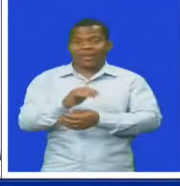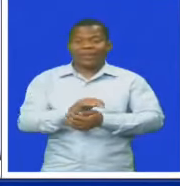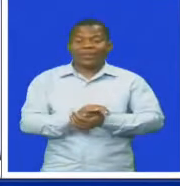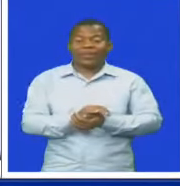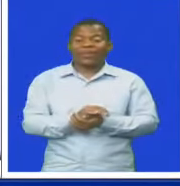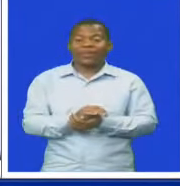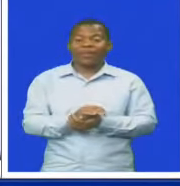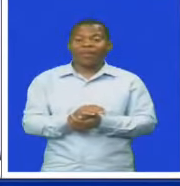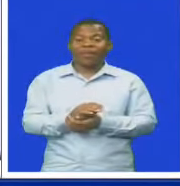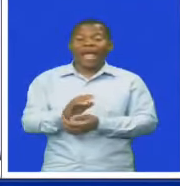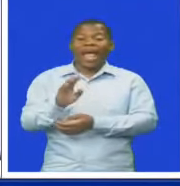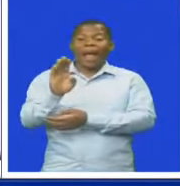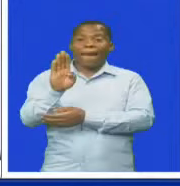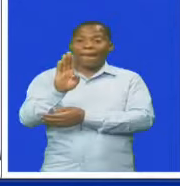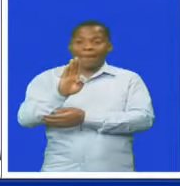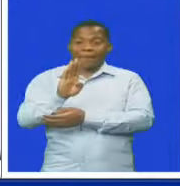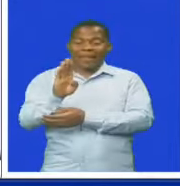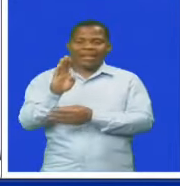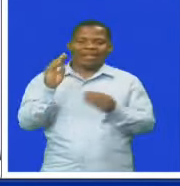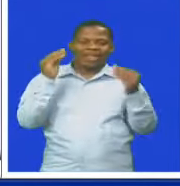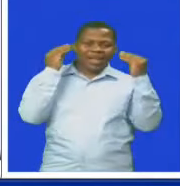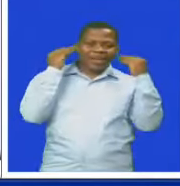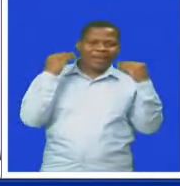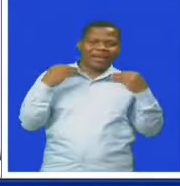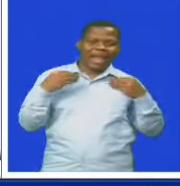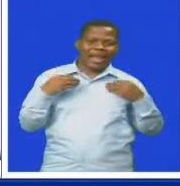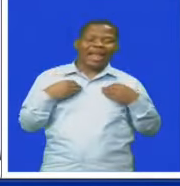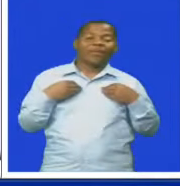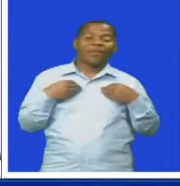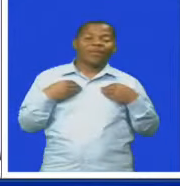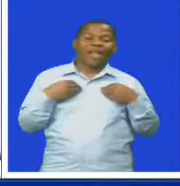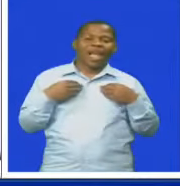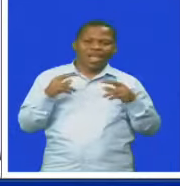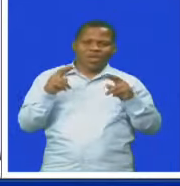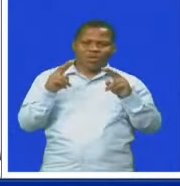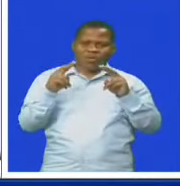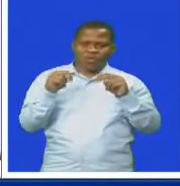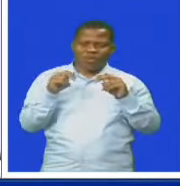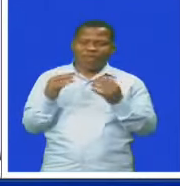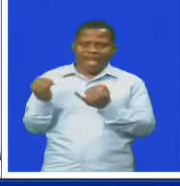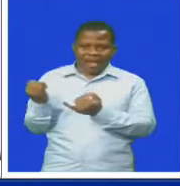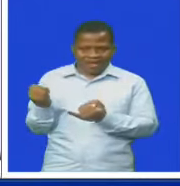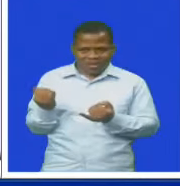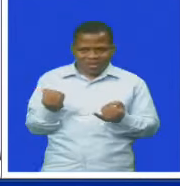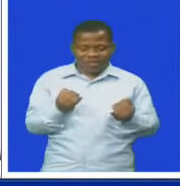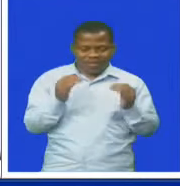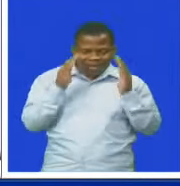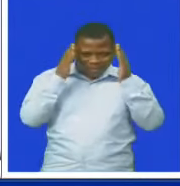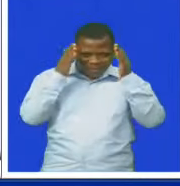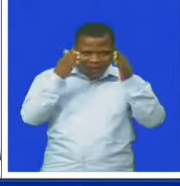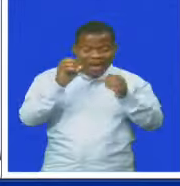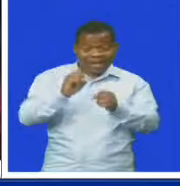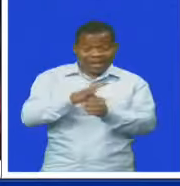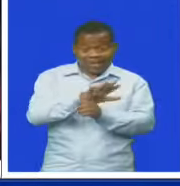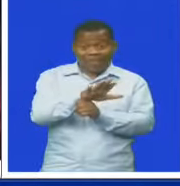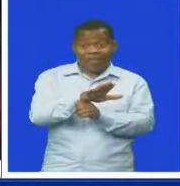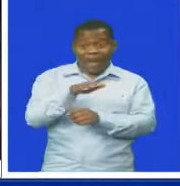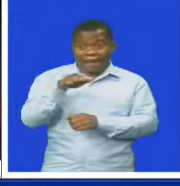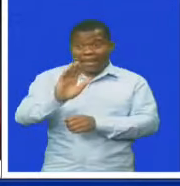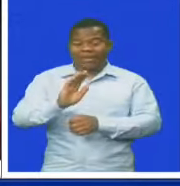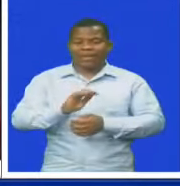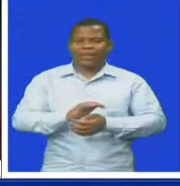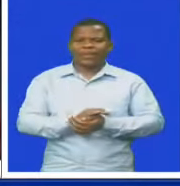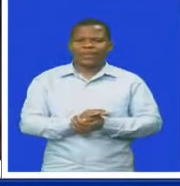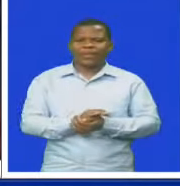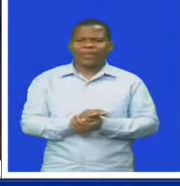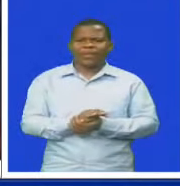ngekutesayensi nabodokotela batawusebenza indzaba yemikhuhlane COVID-19. Biden etfula inkulumo yakhe ngemva yokuthi kumenyetelwe ukuthi nguye